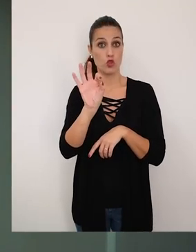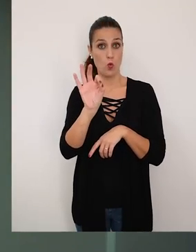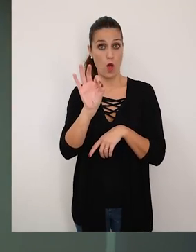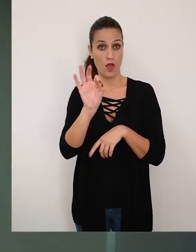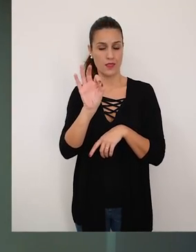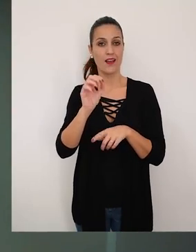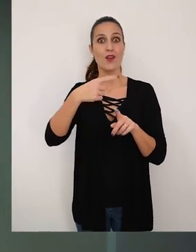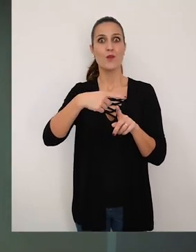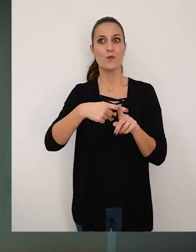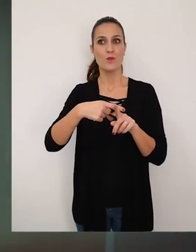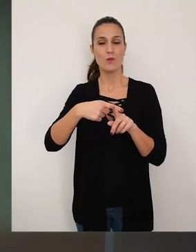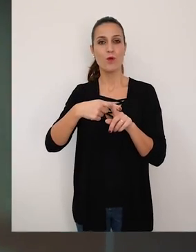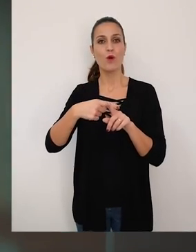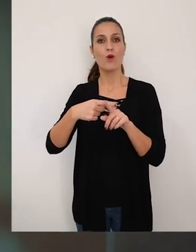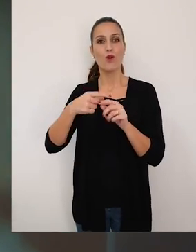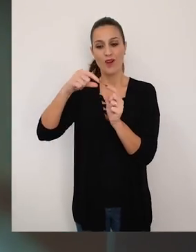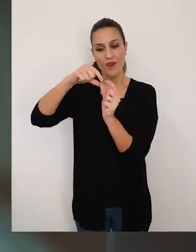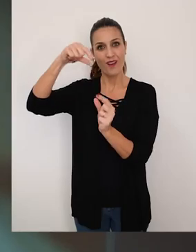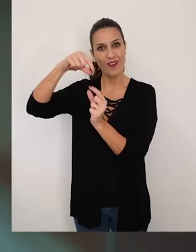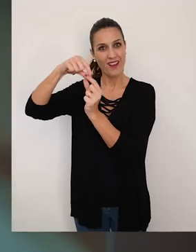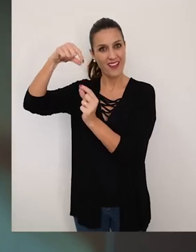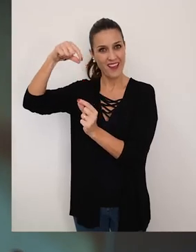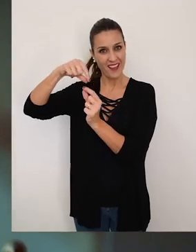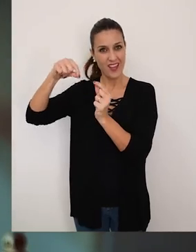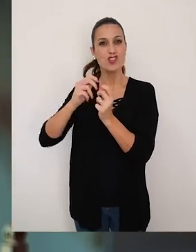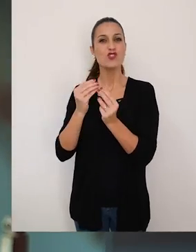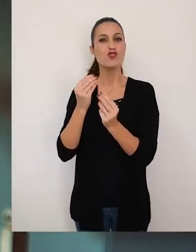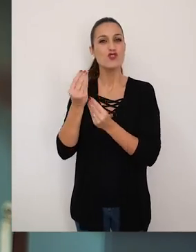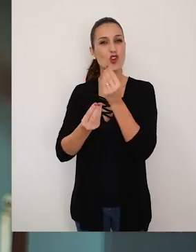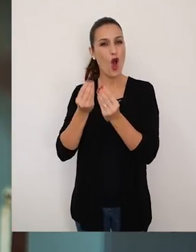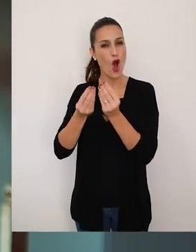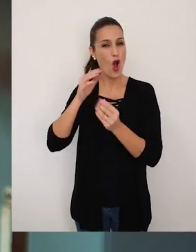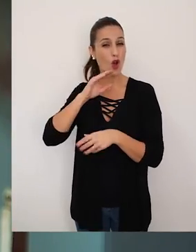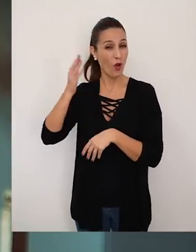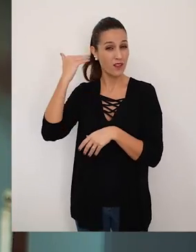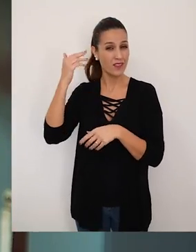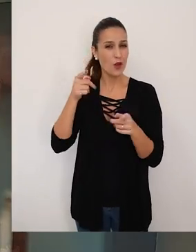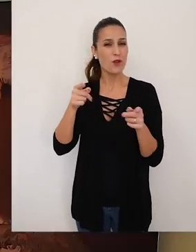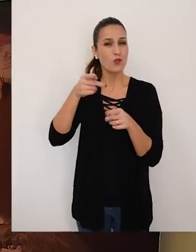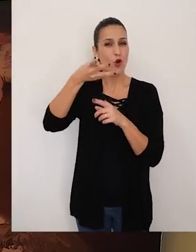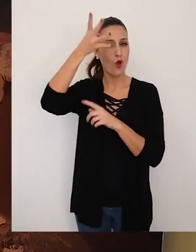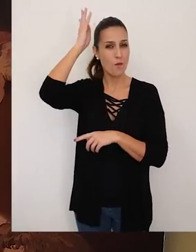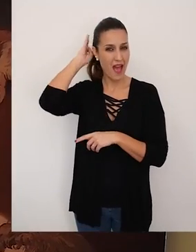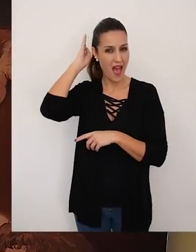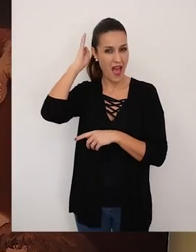il visitatore una collezione di tessere da gioco in avorio, raro strumento ludico di età romana.